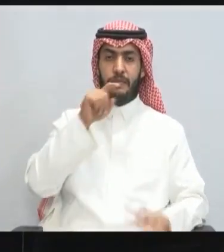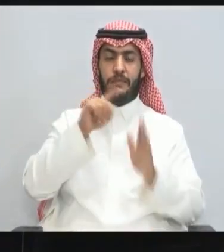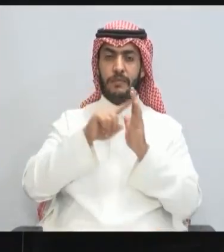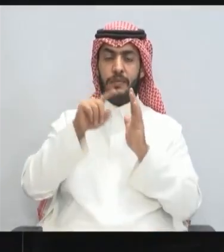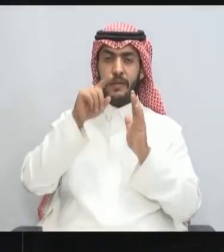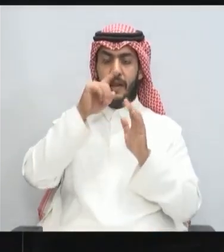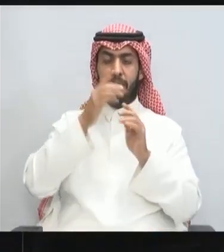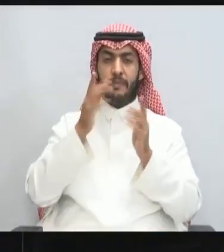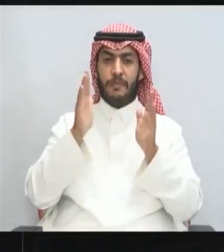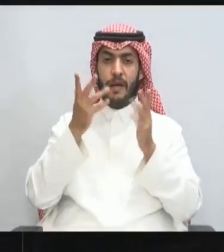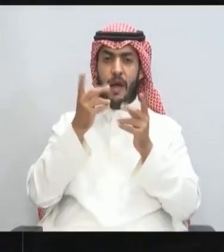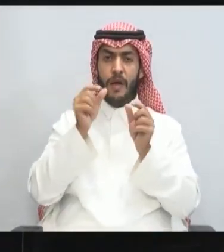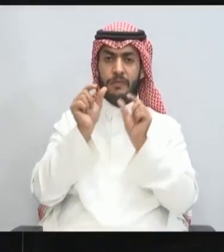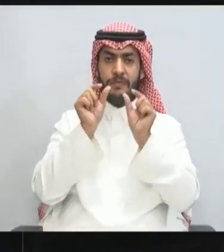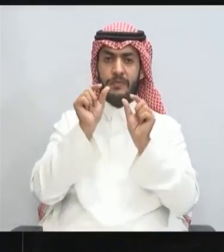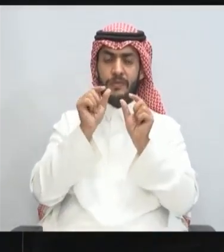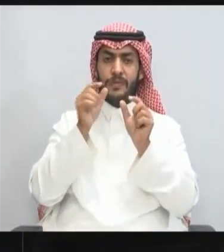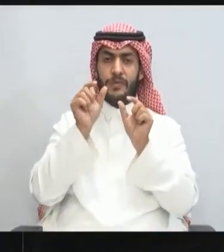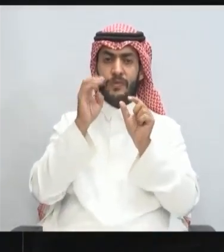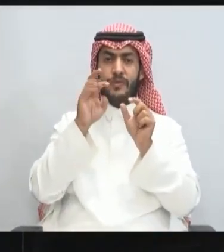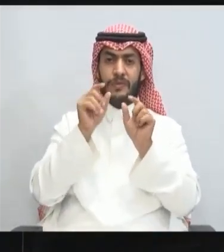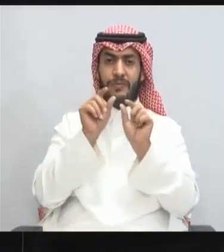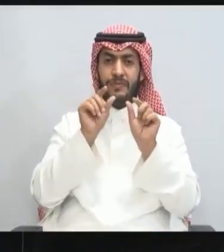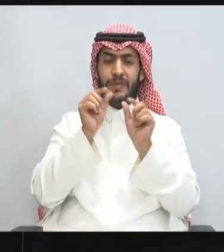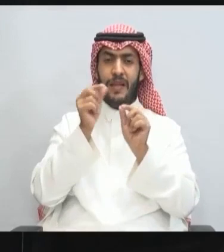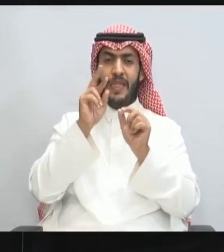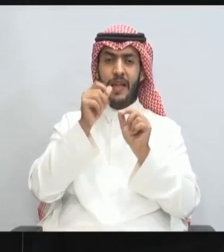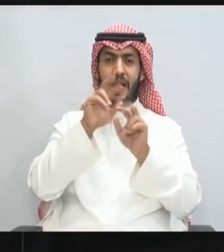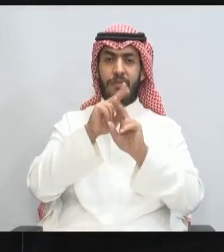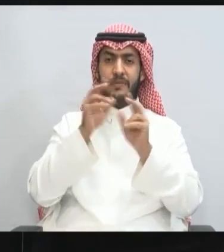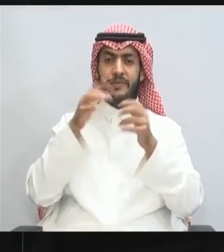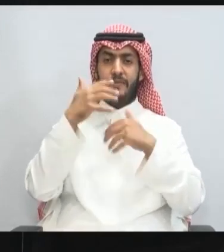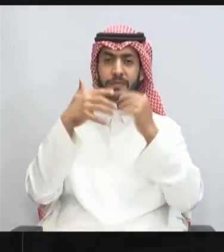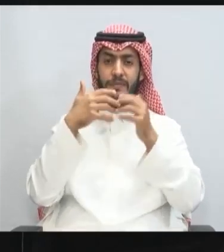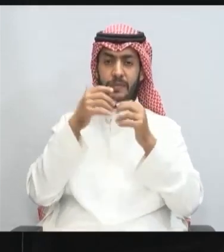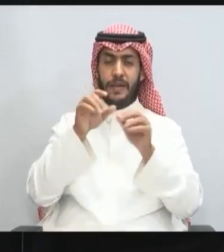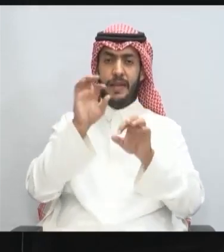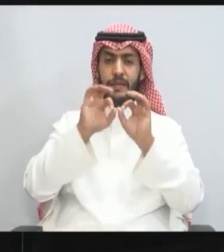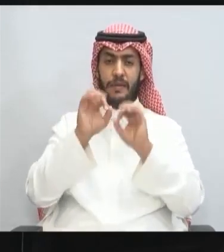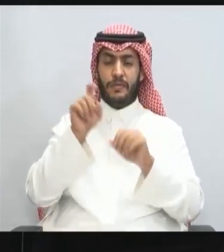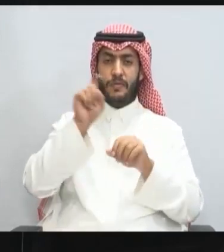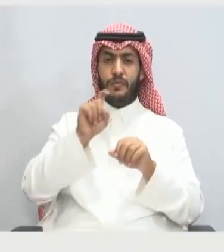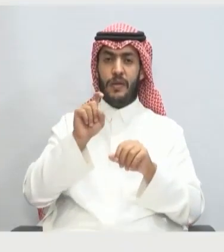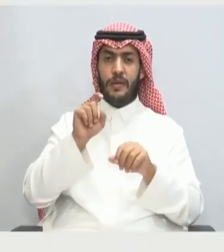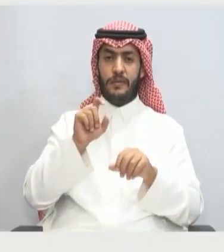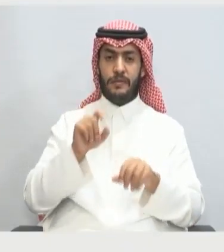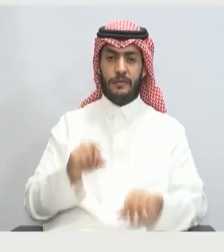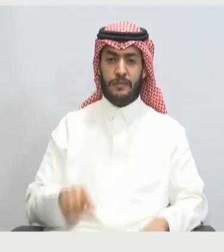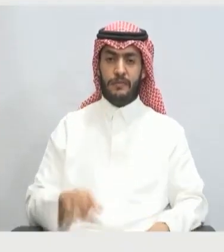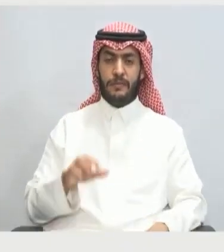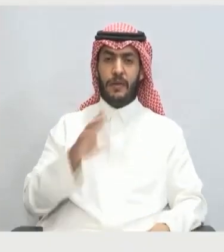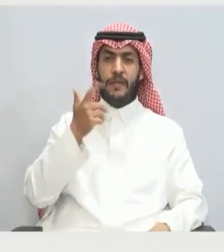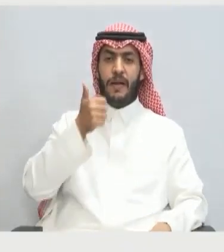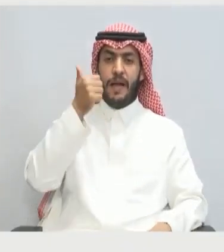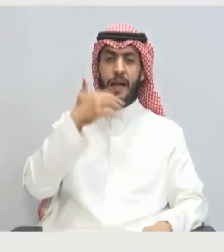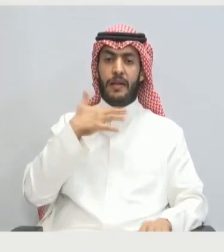يكون هناك تصادم بين الايونات والجزيئات والذرات حتى يعطيني تفاعل كيميائي السؤال يقول